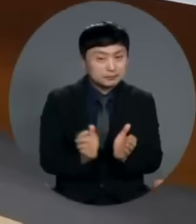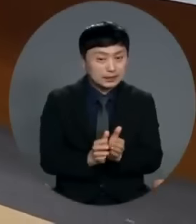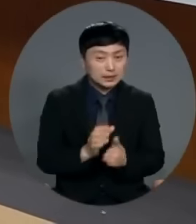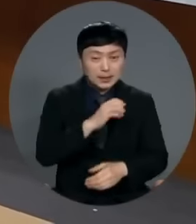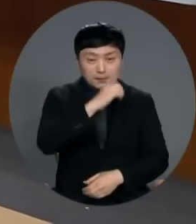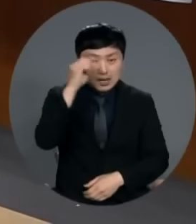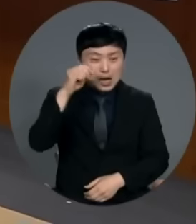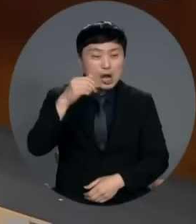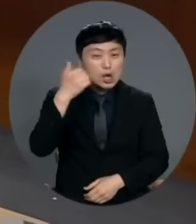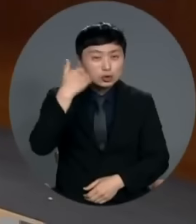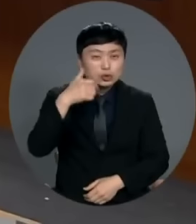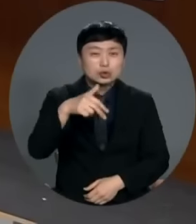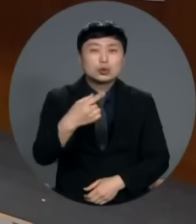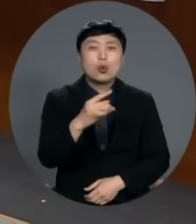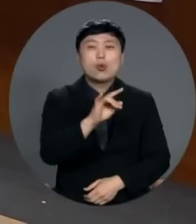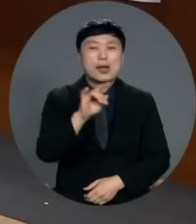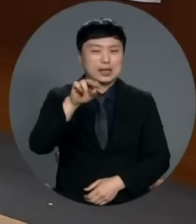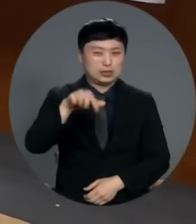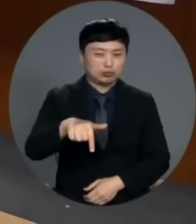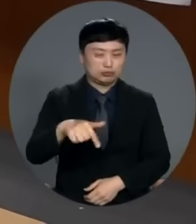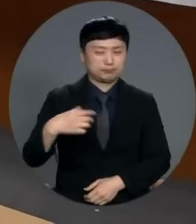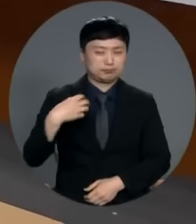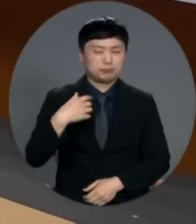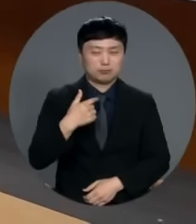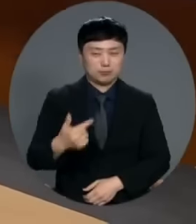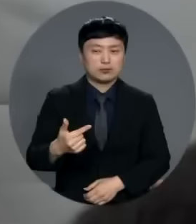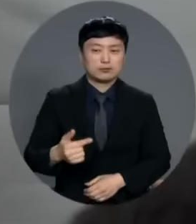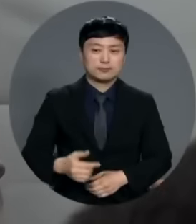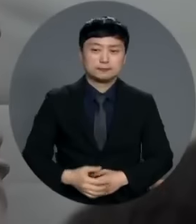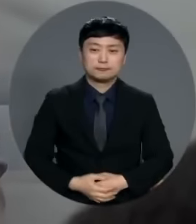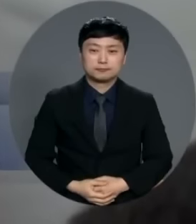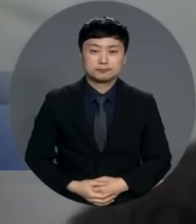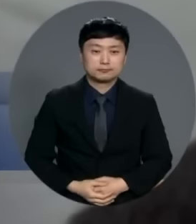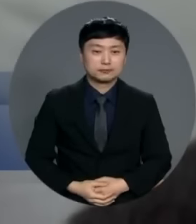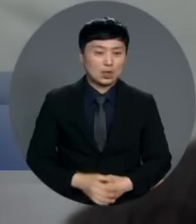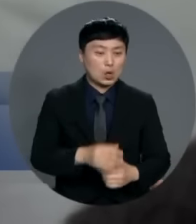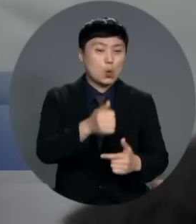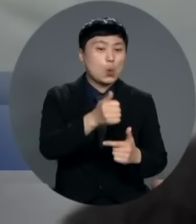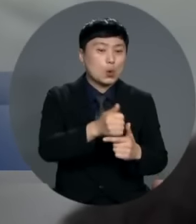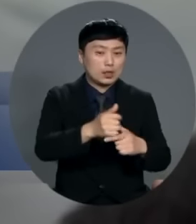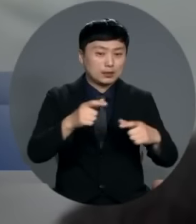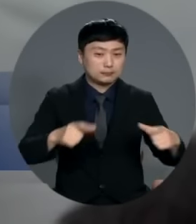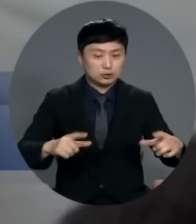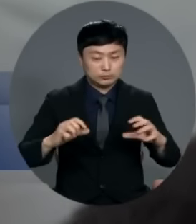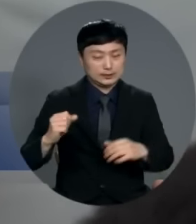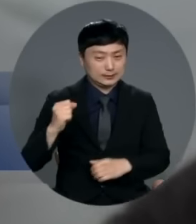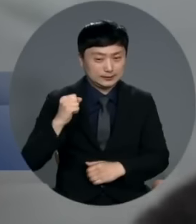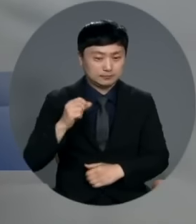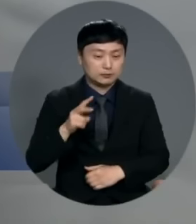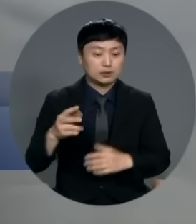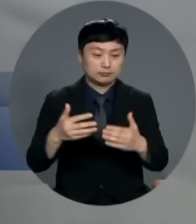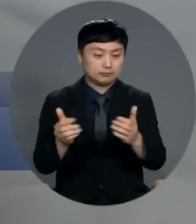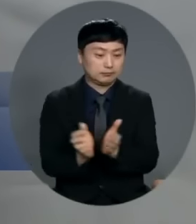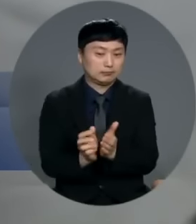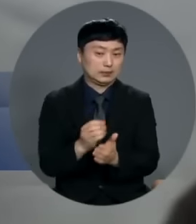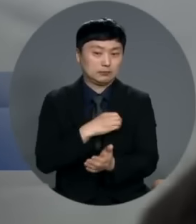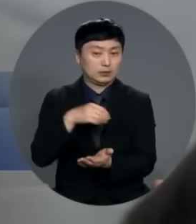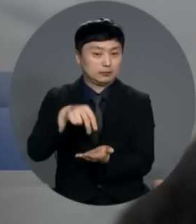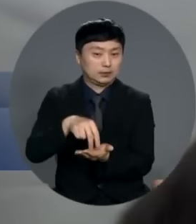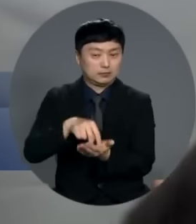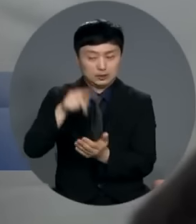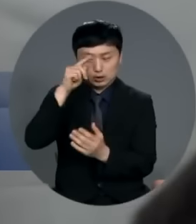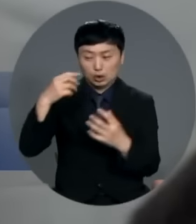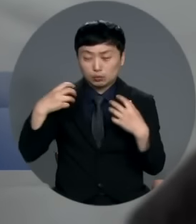올린 조배숙 당선인의 어깨가 무겁습니다. 호남권의 유일한 국민의힘의 여당 의원으로서